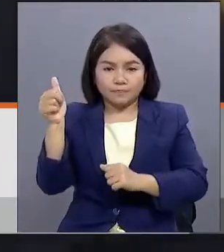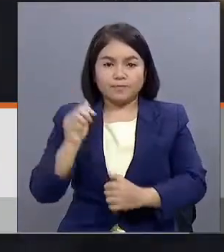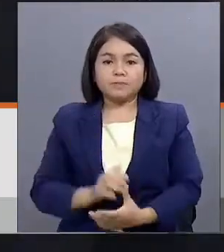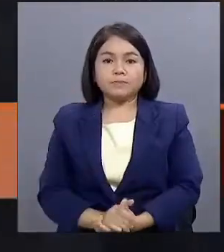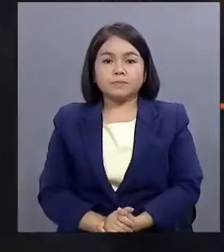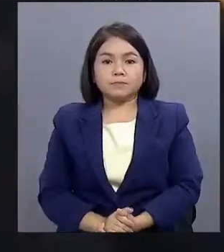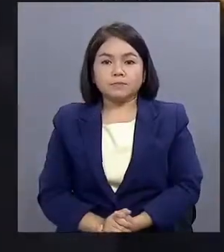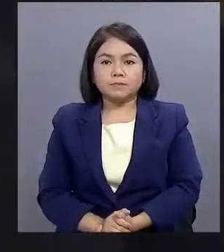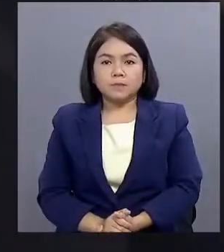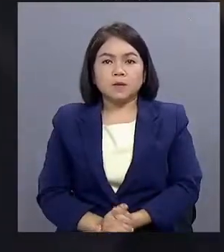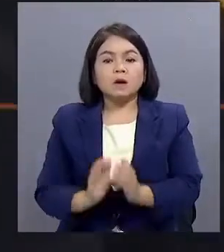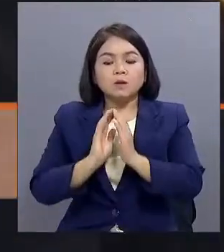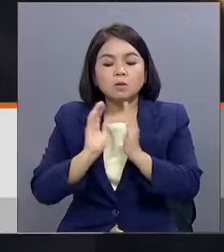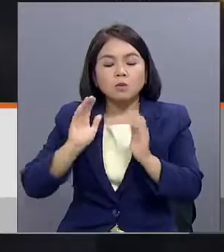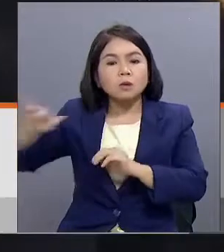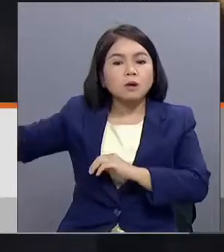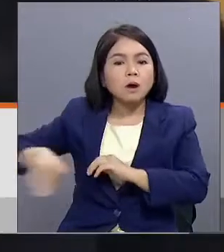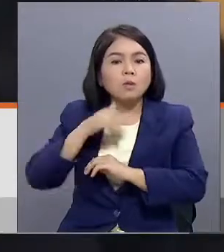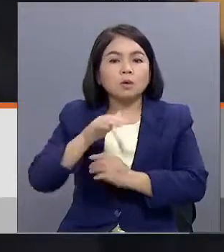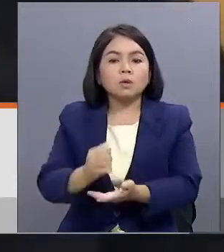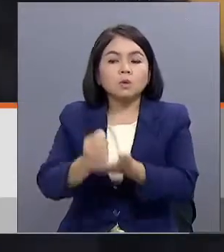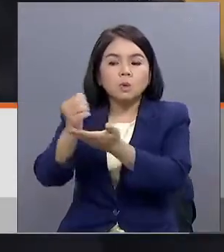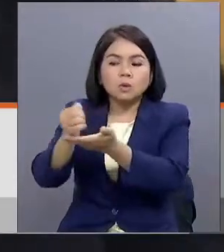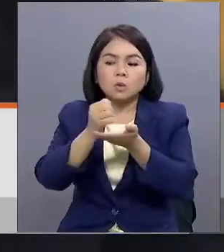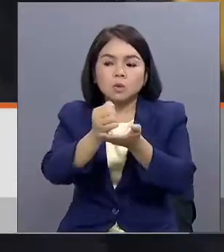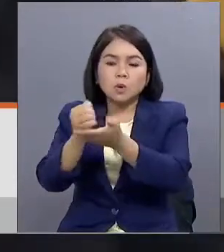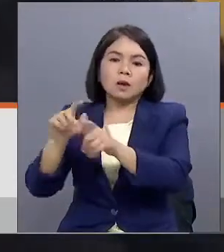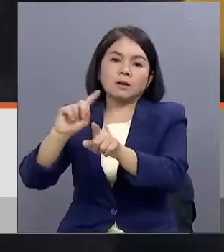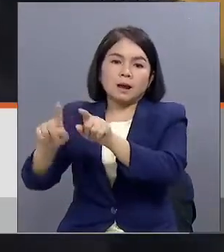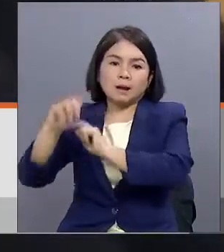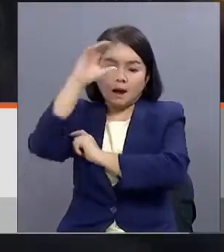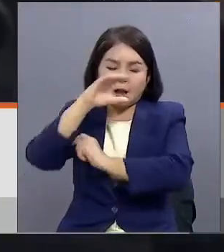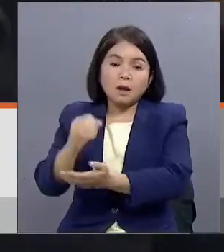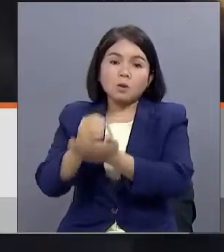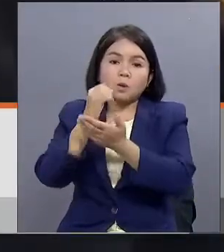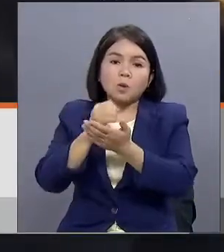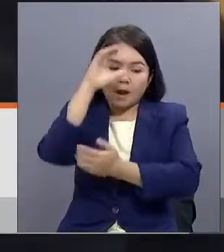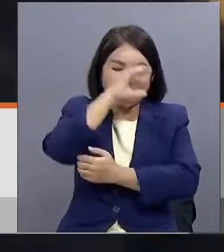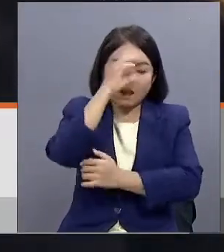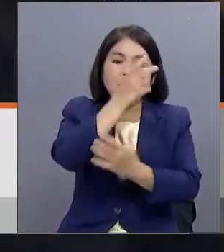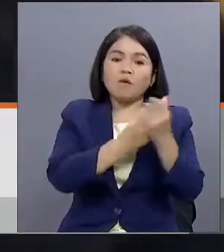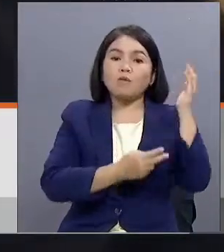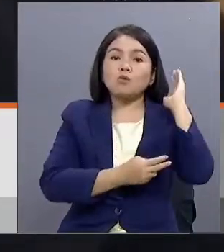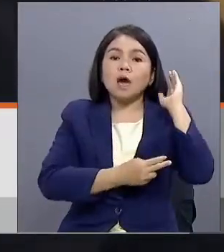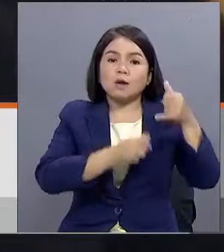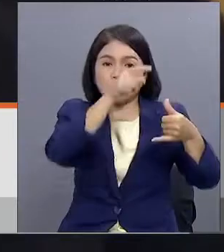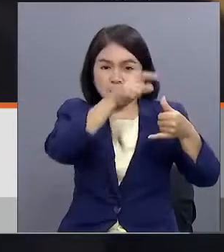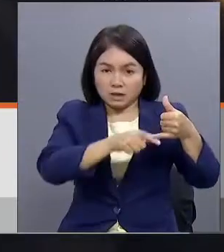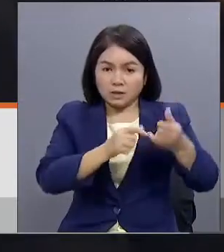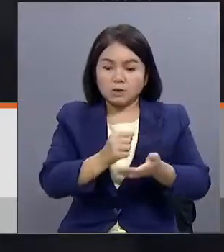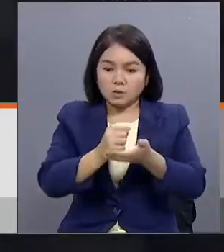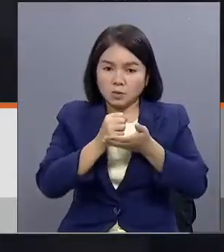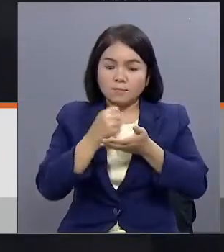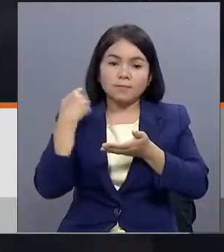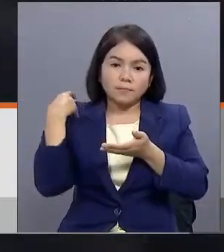ขอบคุณเจ้าหน้าที่ทุกหน่วยฝ่ายค่ะที่ช่วยเหลือในครั้งนี้ค่ะ ตอนนี้คุณพ่อปล